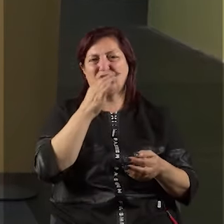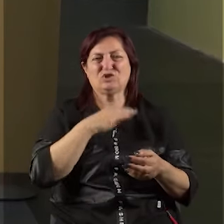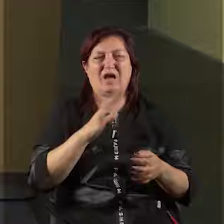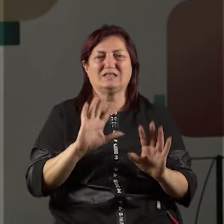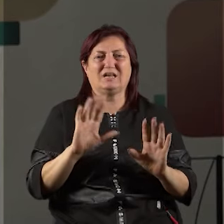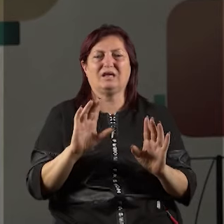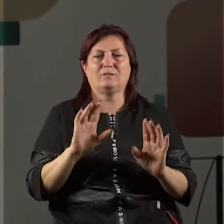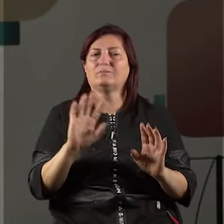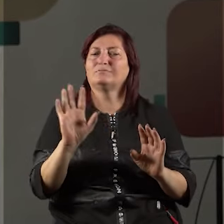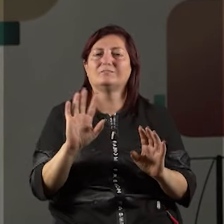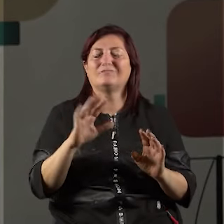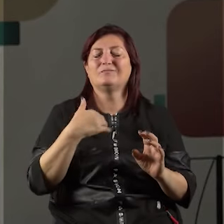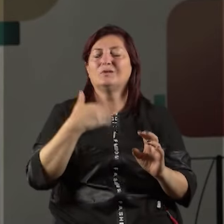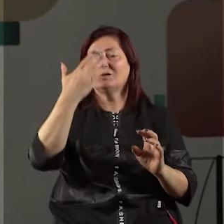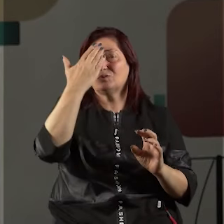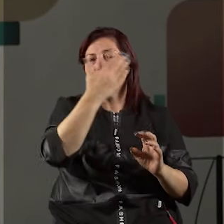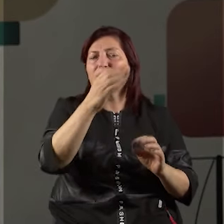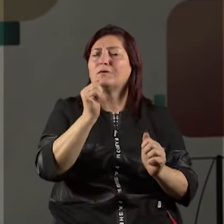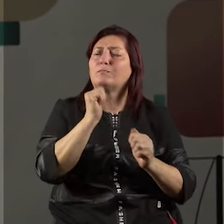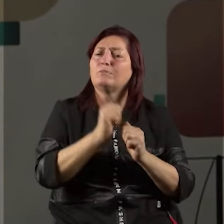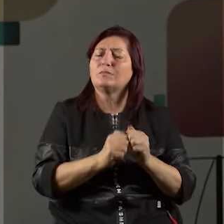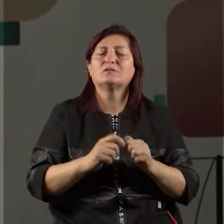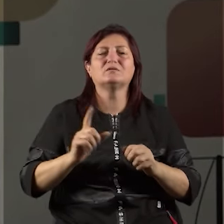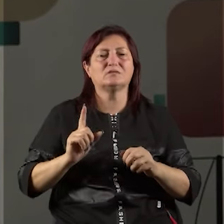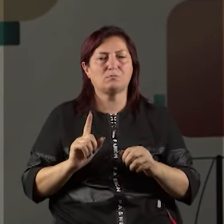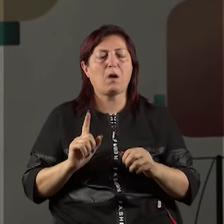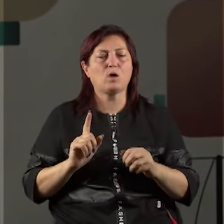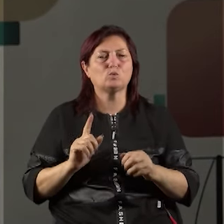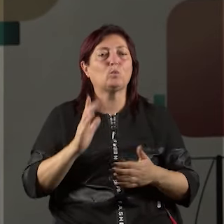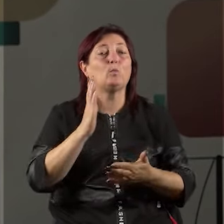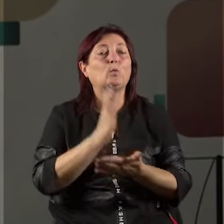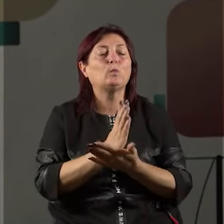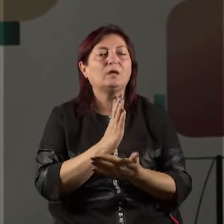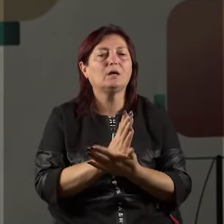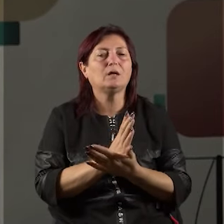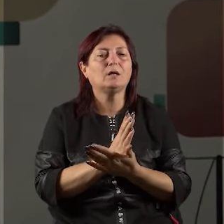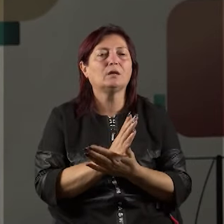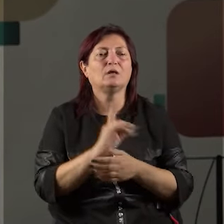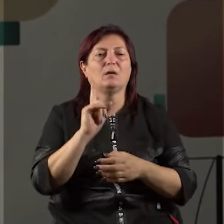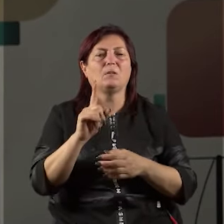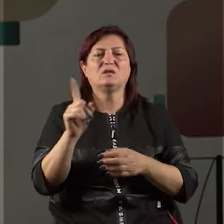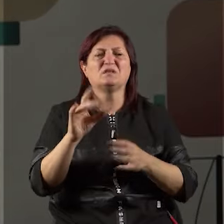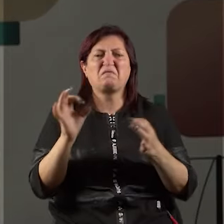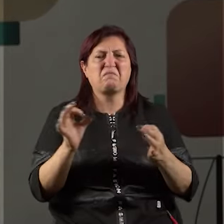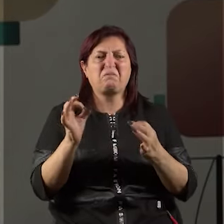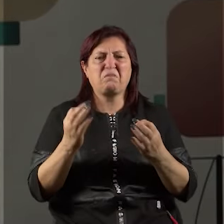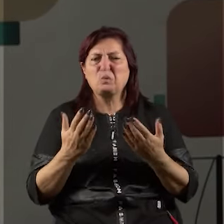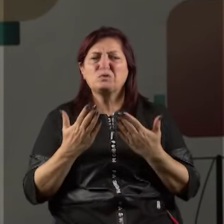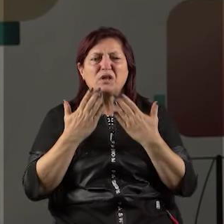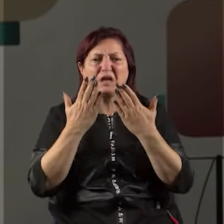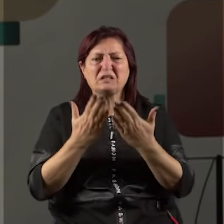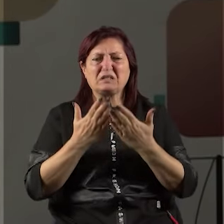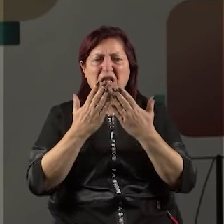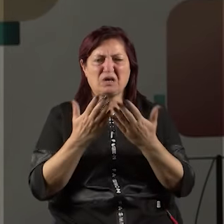մեր ժողովուրդը միշտ սպասումներ ունի, բայց ինքը ոչ ընթերցում է հիմնականում